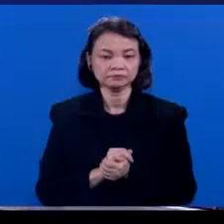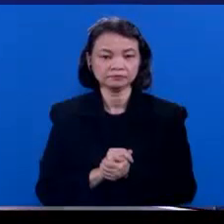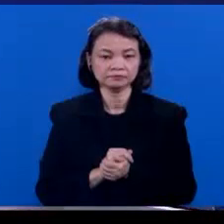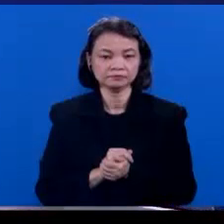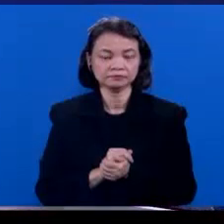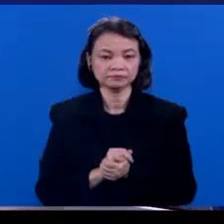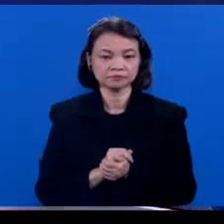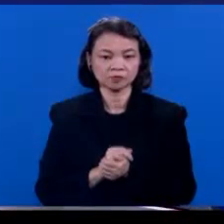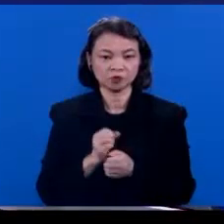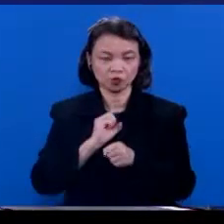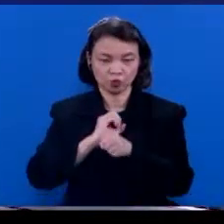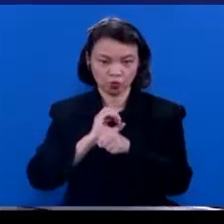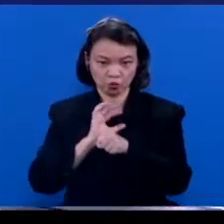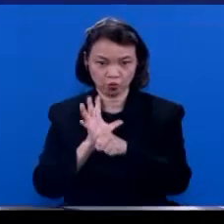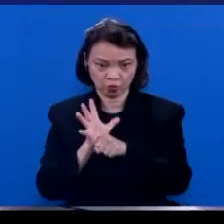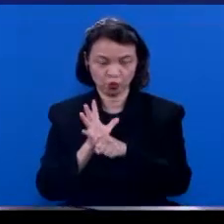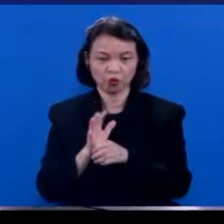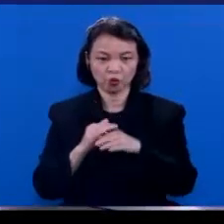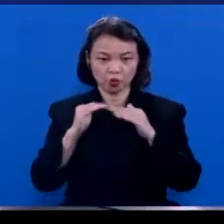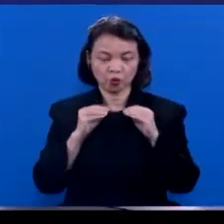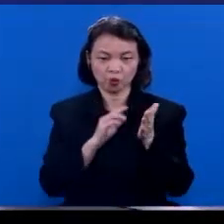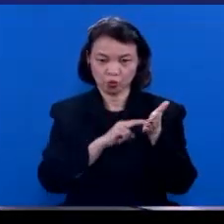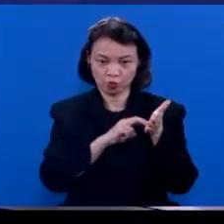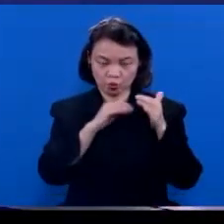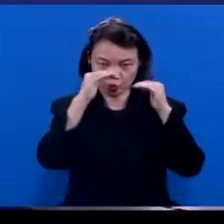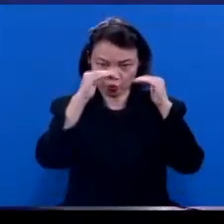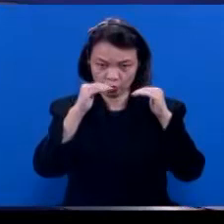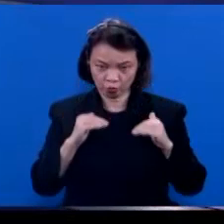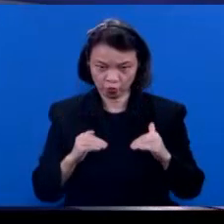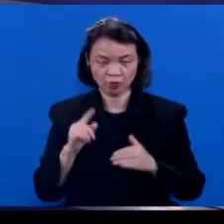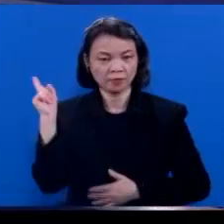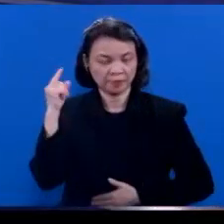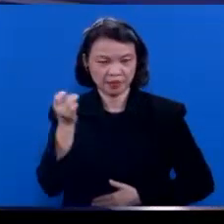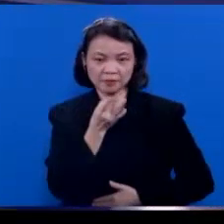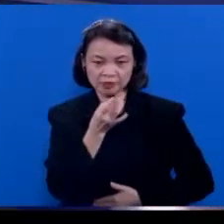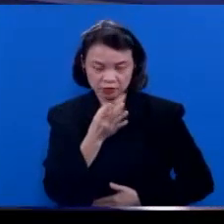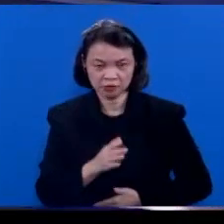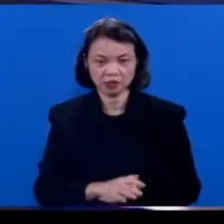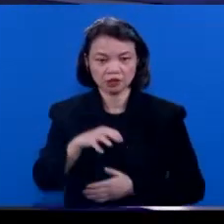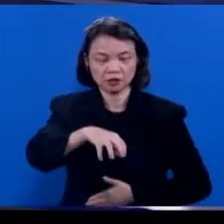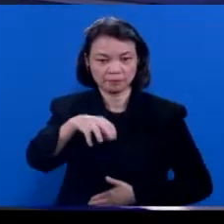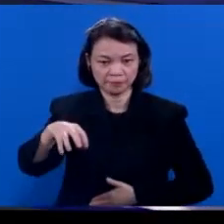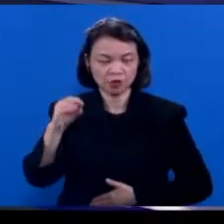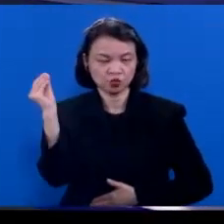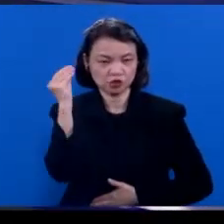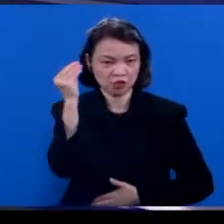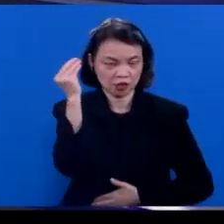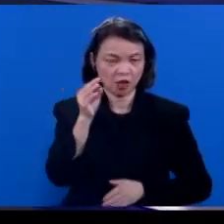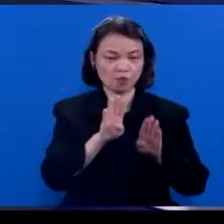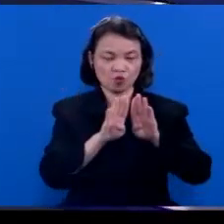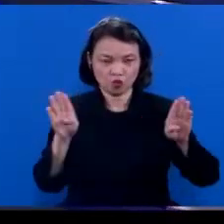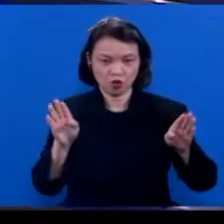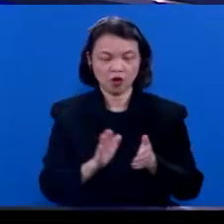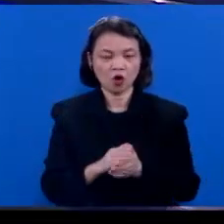Menurunnya jumlah kasus COVID-19 membuat pemerintah mengizinkan tempat-tempat wisata buka kembali. Sejumlah orang tua pun sudah mulai mengajak anak-anak